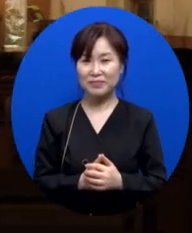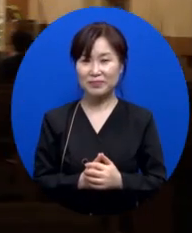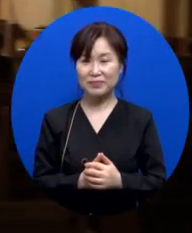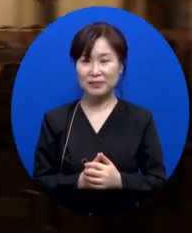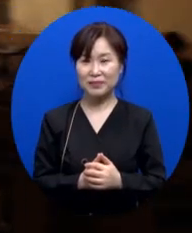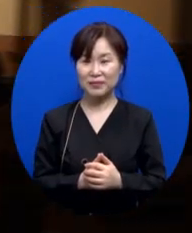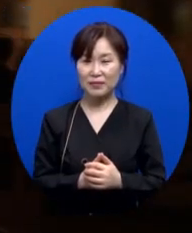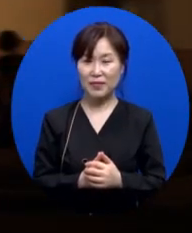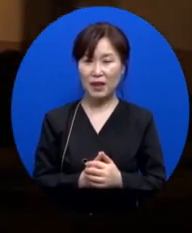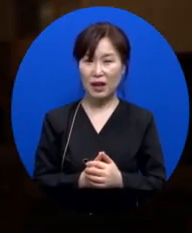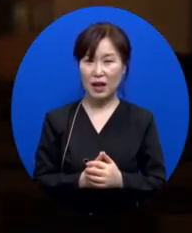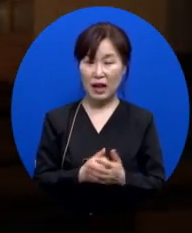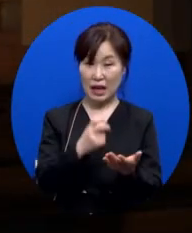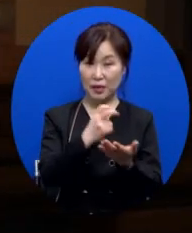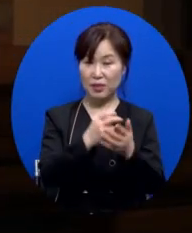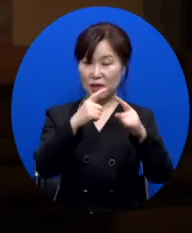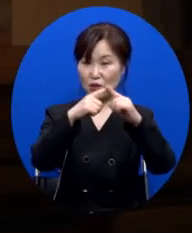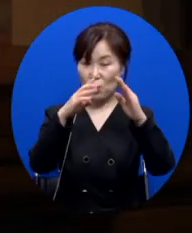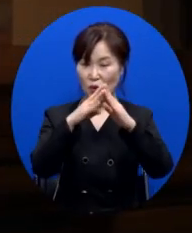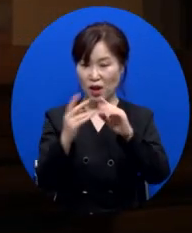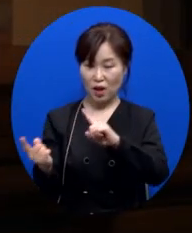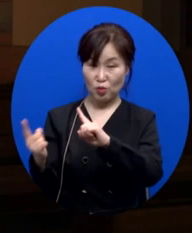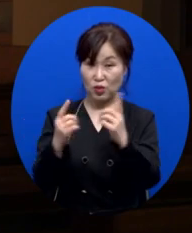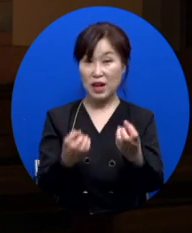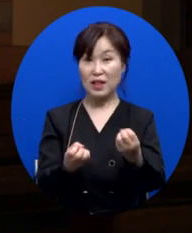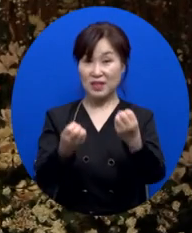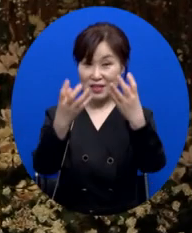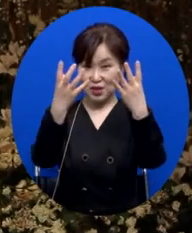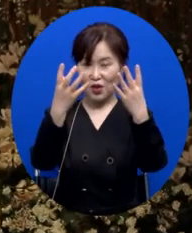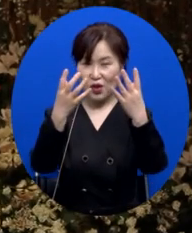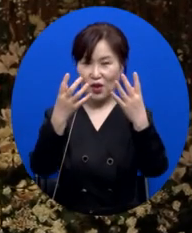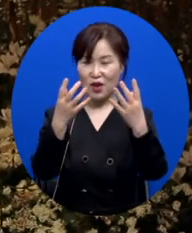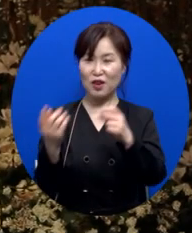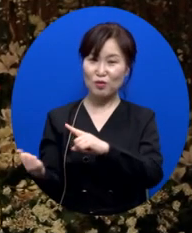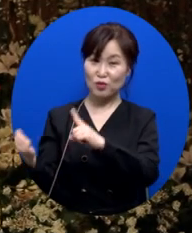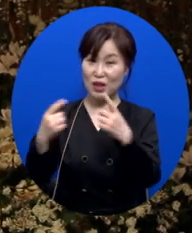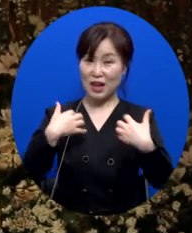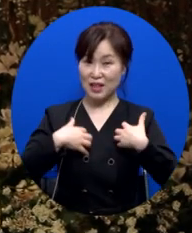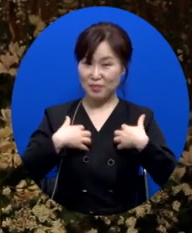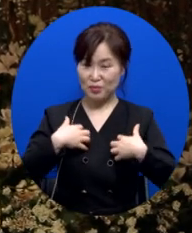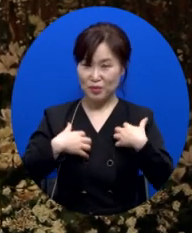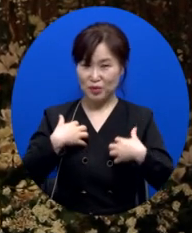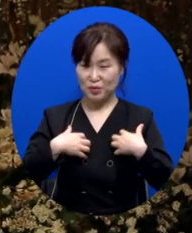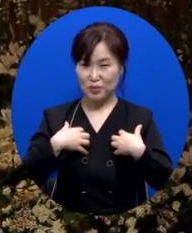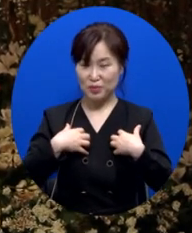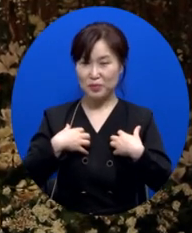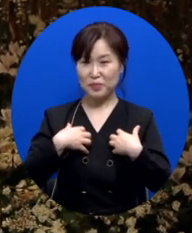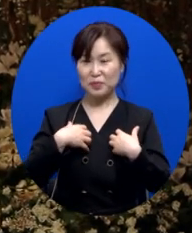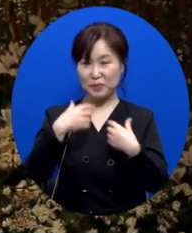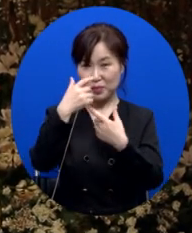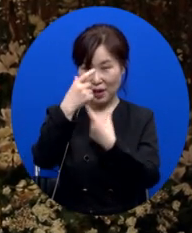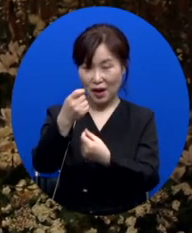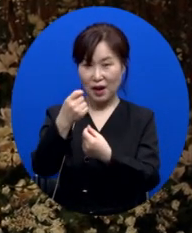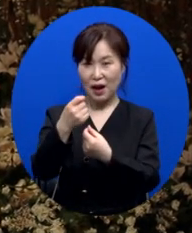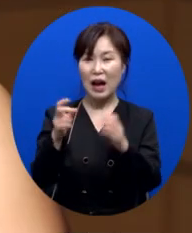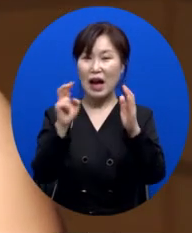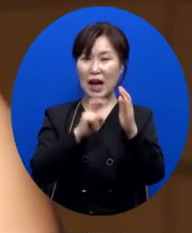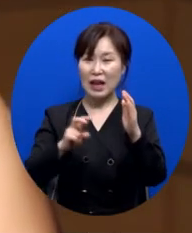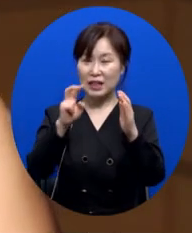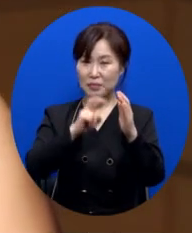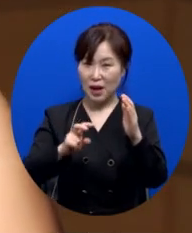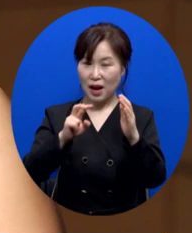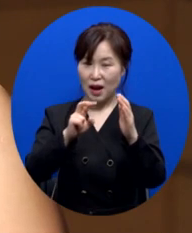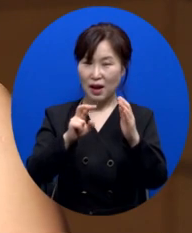안성 제일 감리교회 에는 부활절을 맞아 부활의 기쁨 찬양에 밤 이란 주제로 작은 음악회 를 개최했습니다